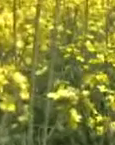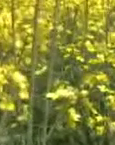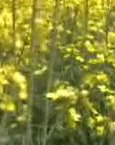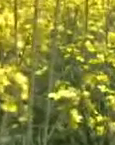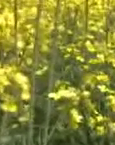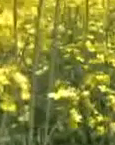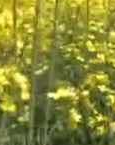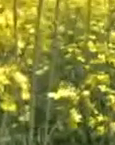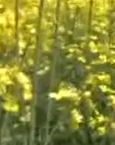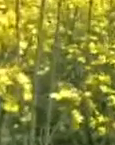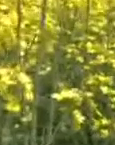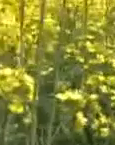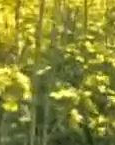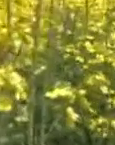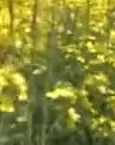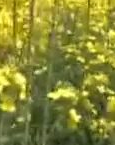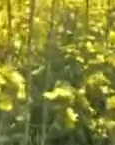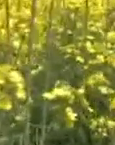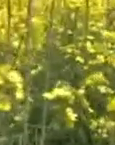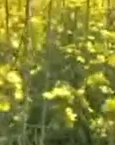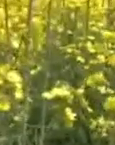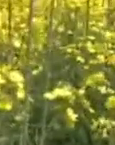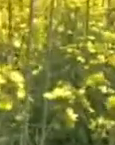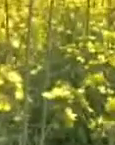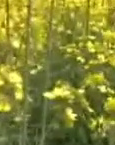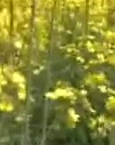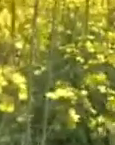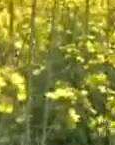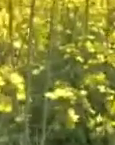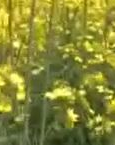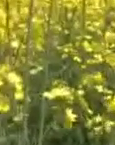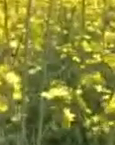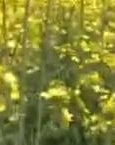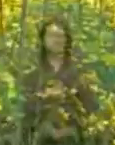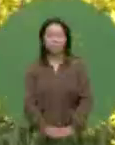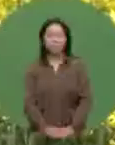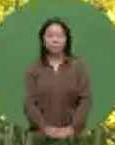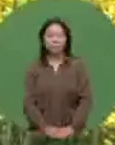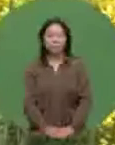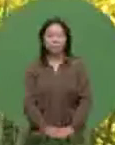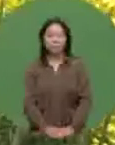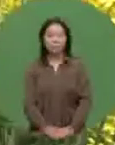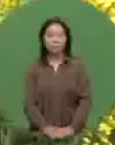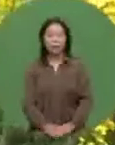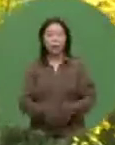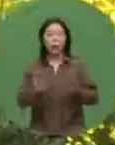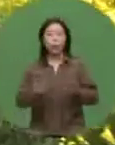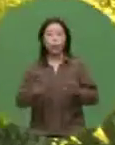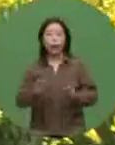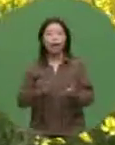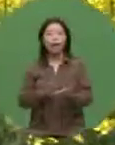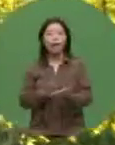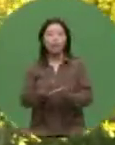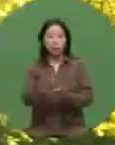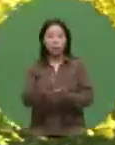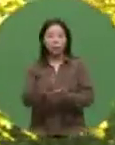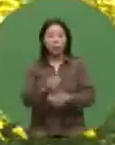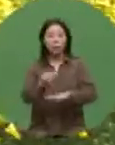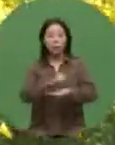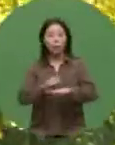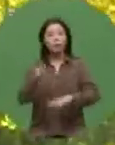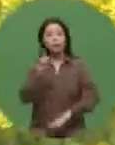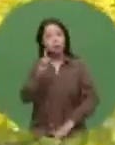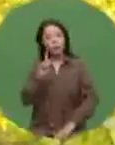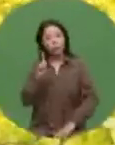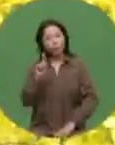っと遅めのスプリングコンサートの様子をお送りします。そして今回から始まる今月